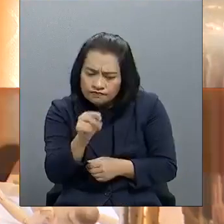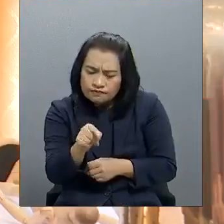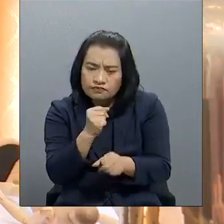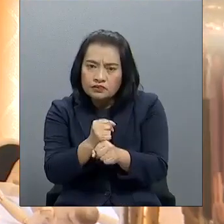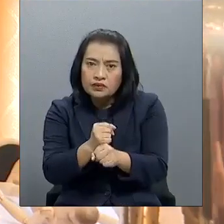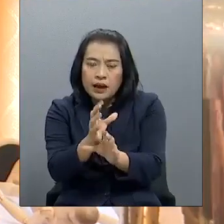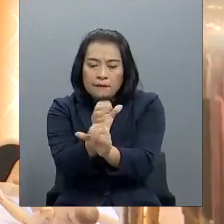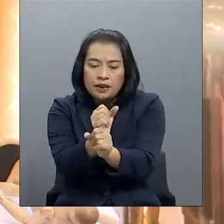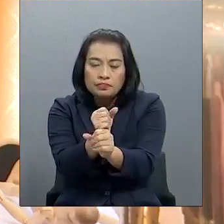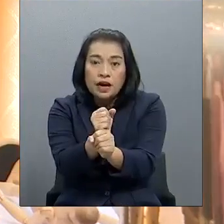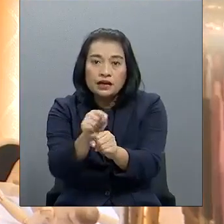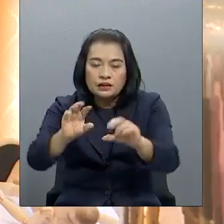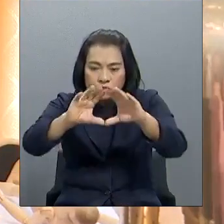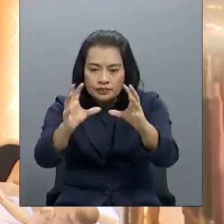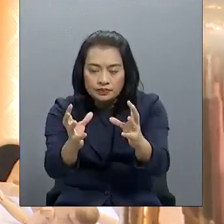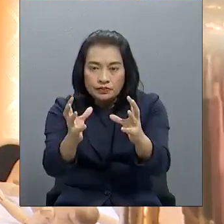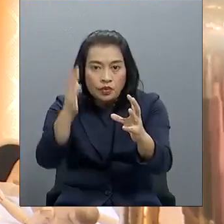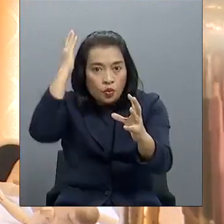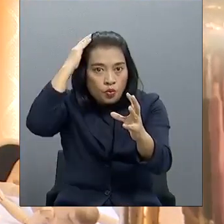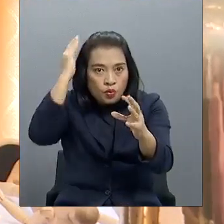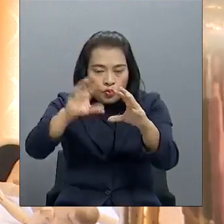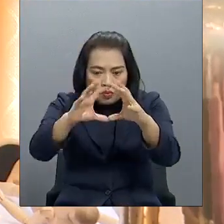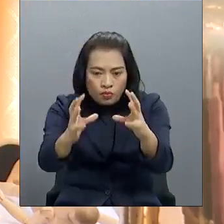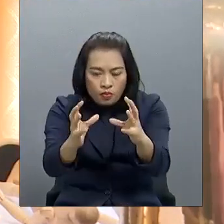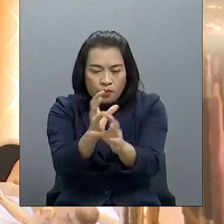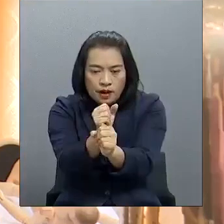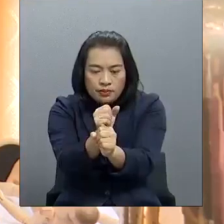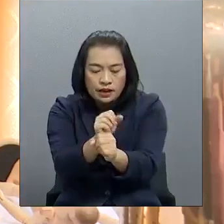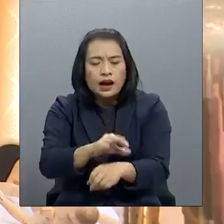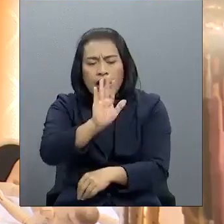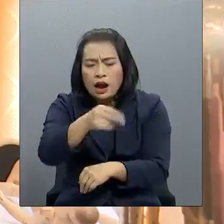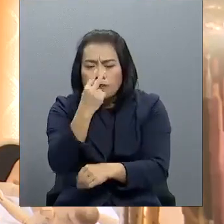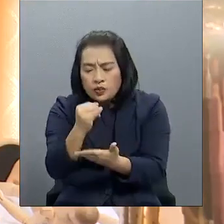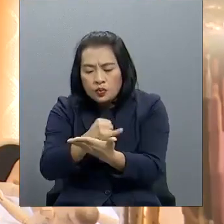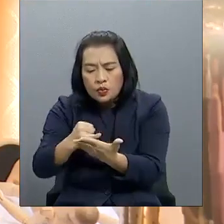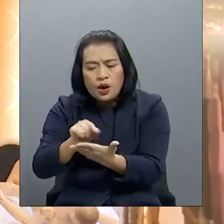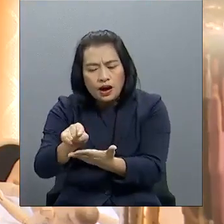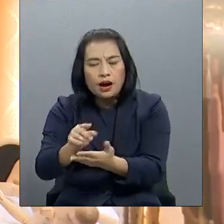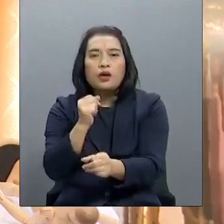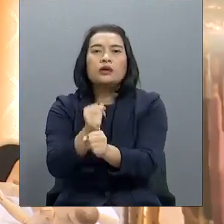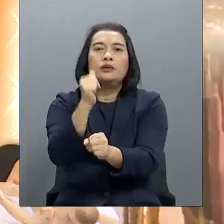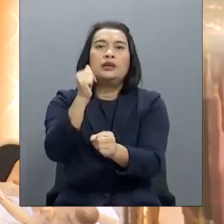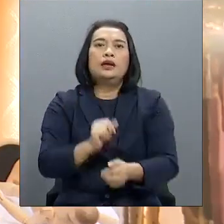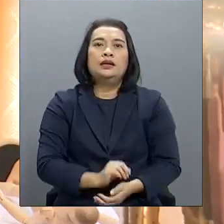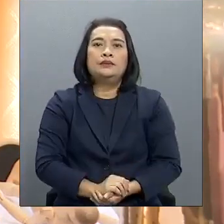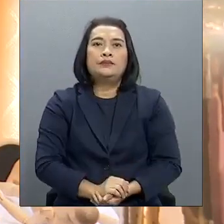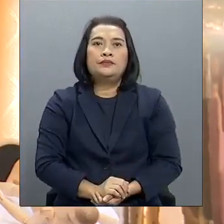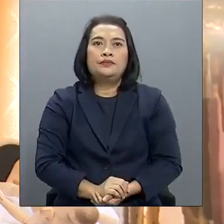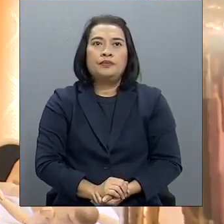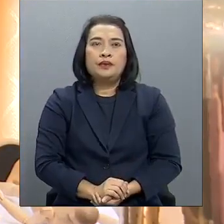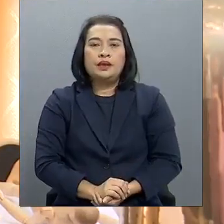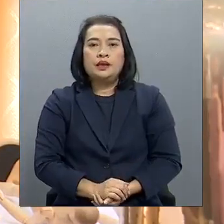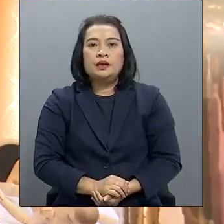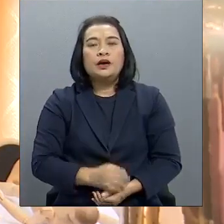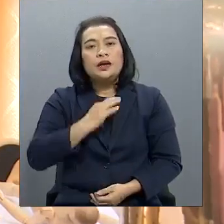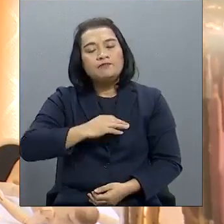กเนี่ยได้ปั้นกะโหลกแล้วก็ลองวาดดูซิก็ปรากฏว่าทำได้ก็เลยเขาก็เลยชื่นใจเขาก็เลยแบ